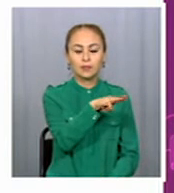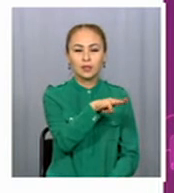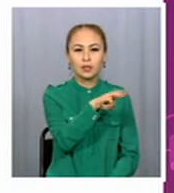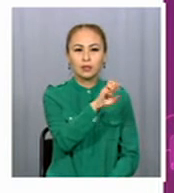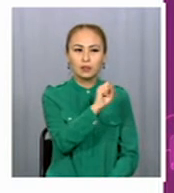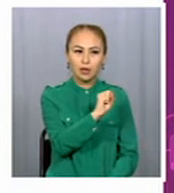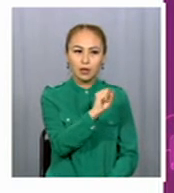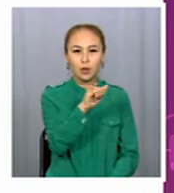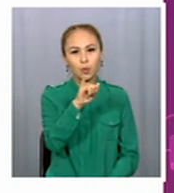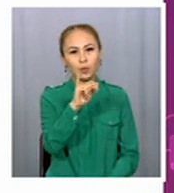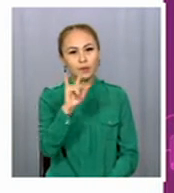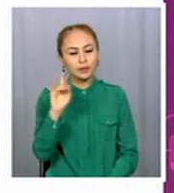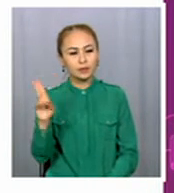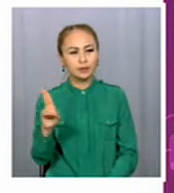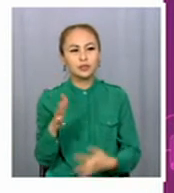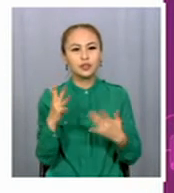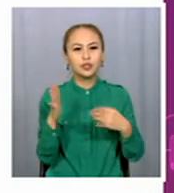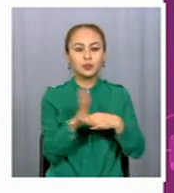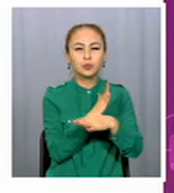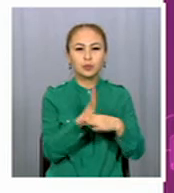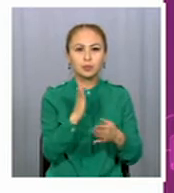Тауық. Неше буын бар?